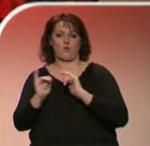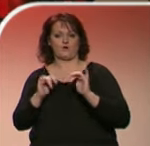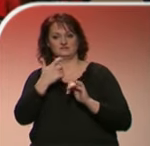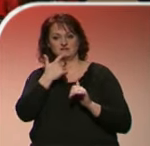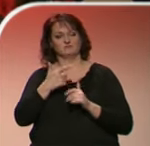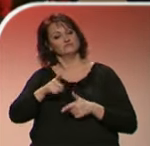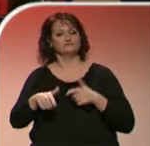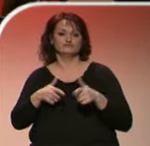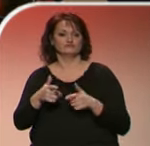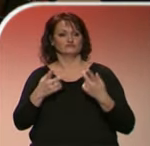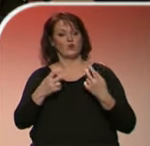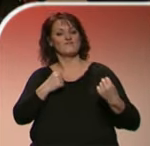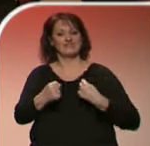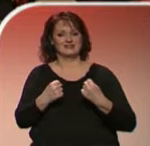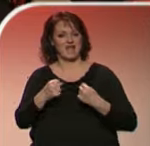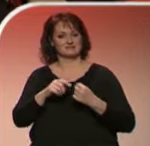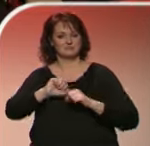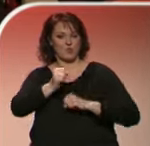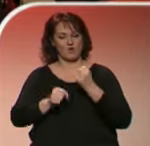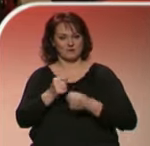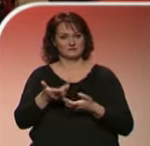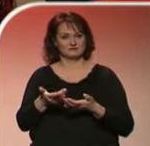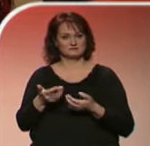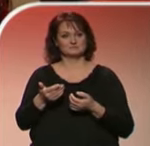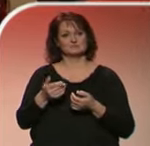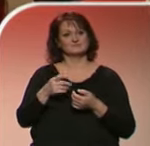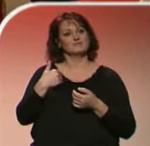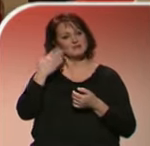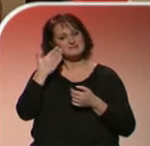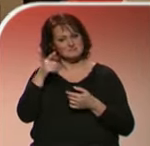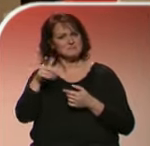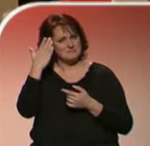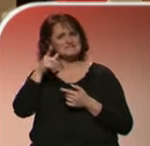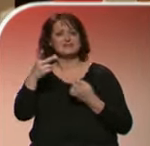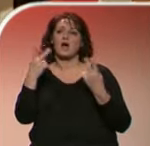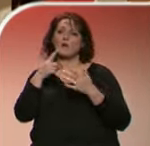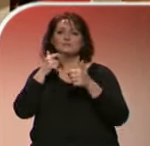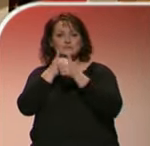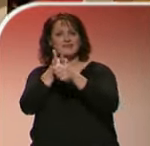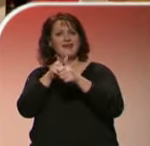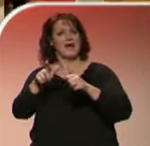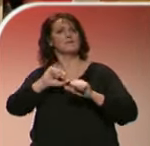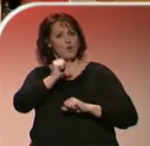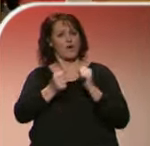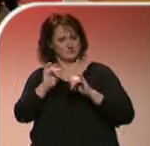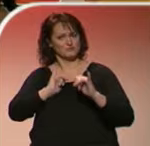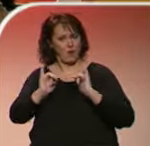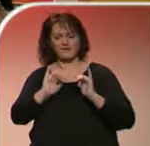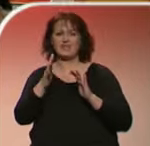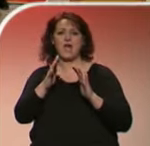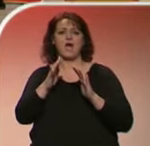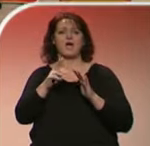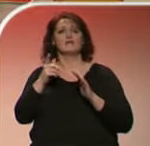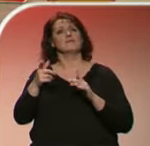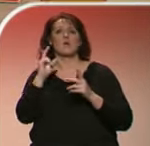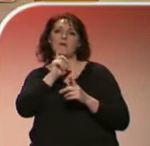a fitness, pohyby. Máte něco jako dělat, myslíte sport, jinak maminky toho dělají docela dost. No, vlastně strollering, Lučka, je tady